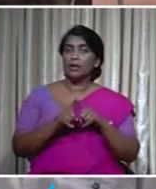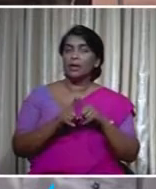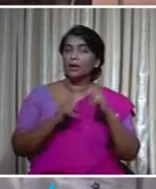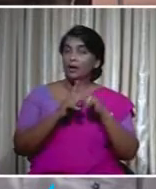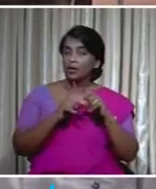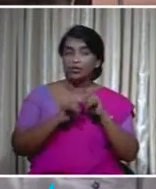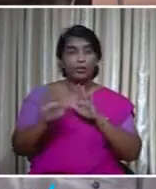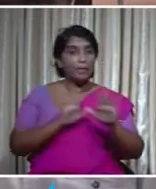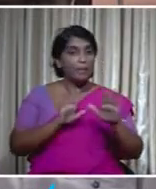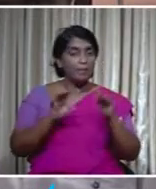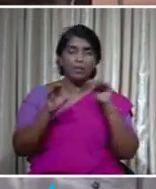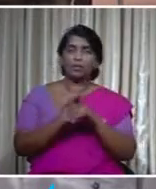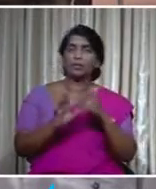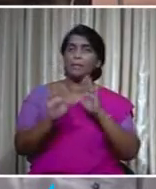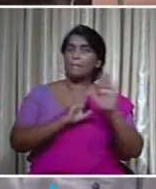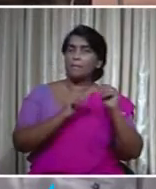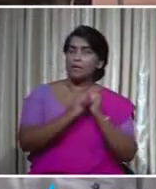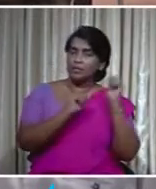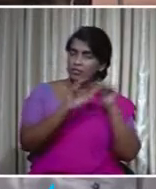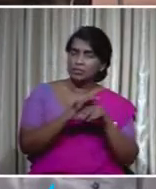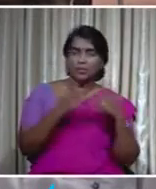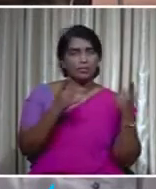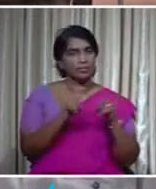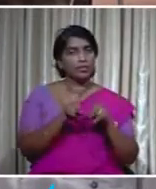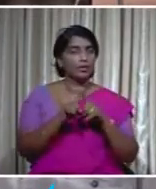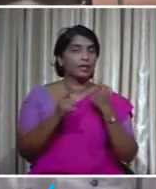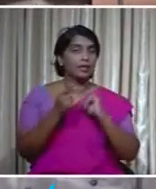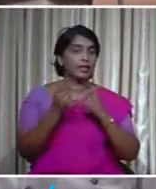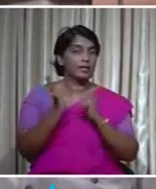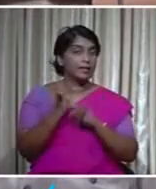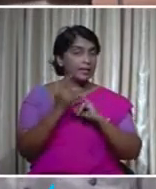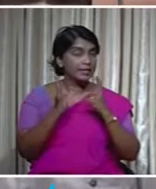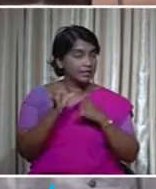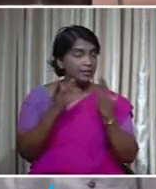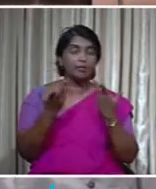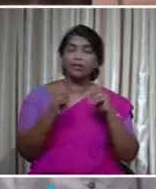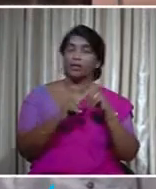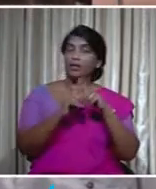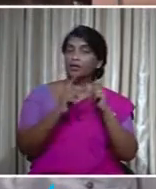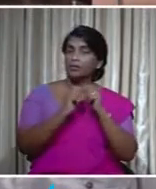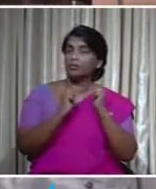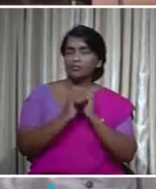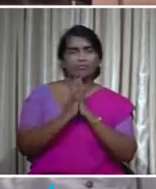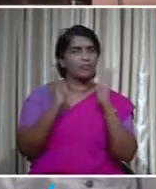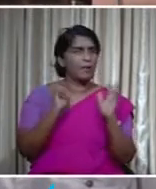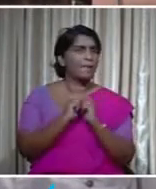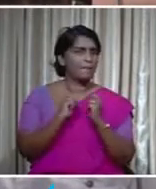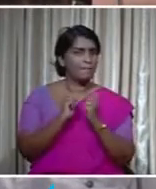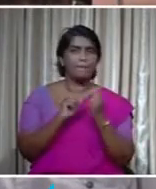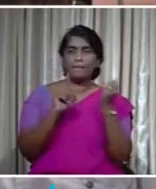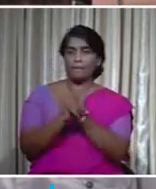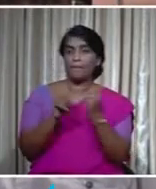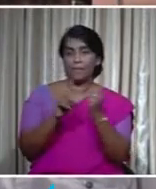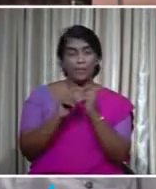சேவை, கல்வியலாளர் சேவை, இந்த விடயங்களில் எல்லாம் மிகப்பெரிய அளவான பாதிப்புகளை வை கொடுக்கின்றது. இங்கே நான் கவனித்தேன், கௌரவ அமைச்சர்